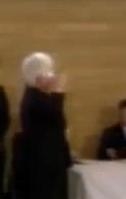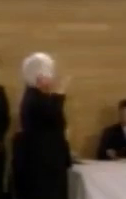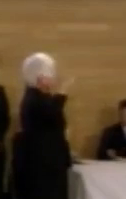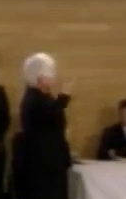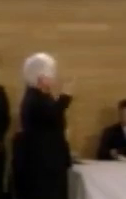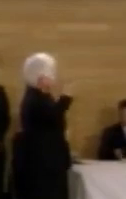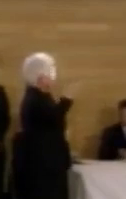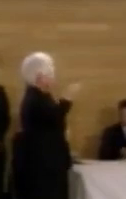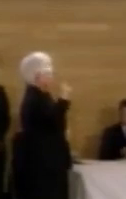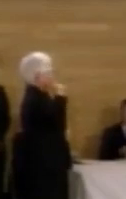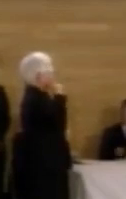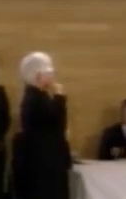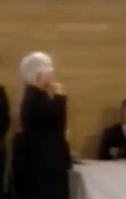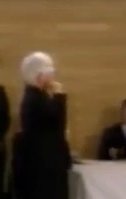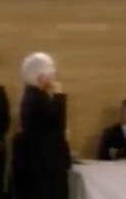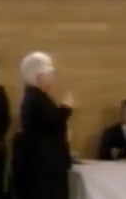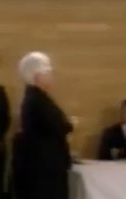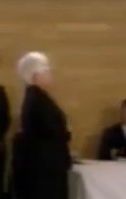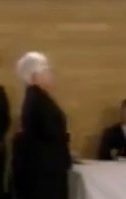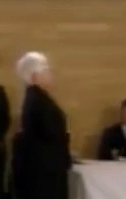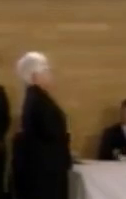察いたします。